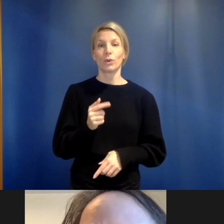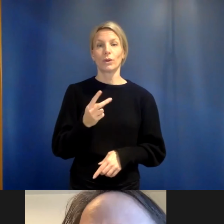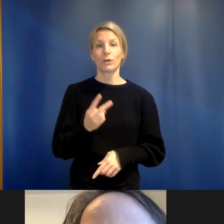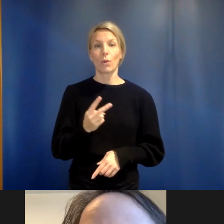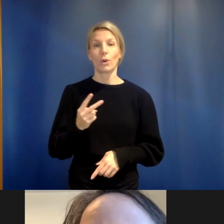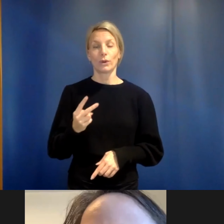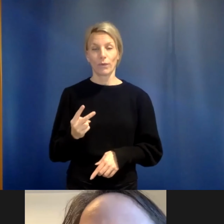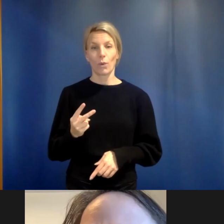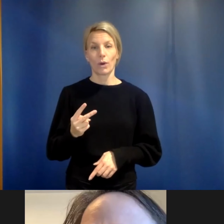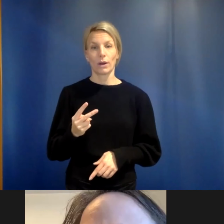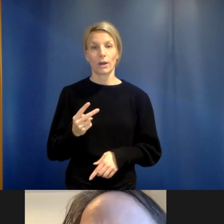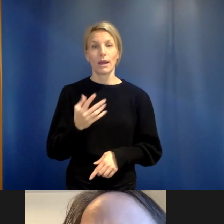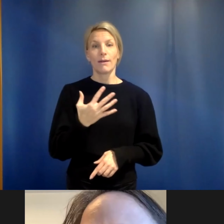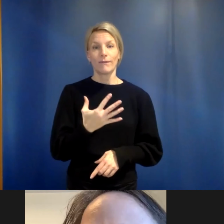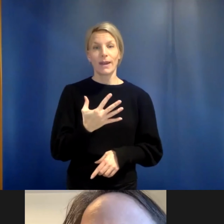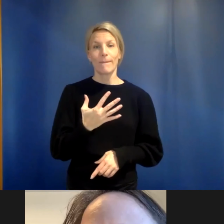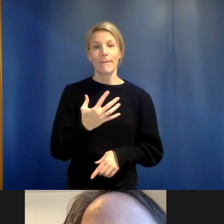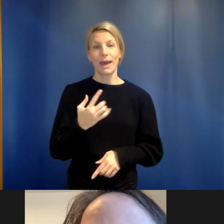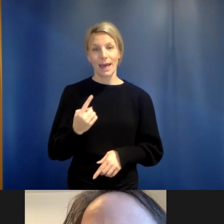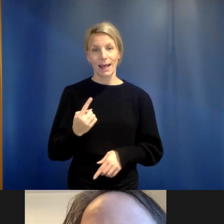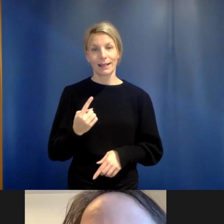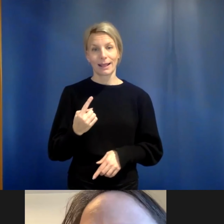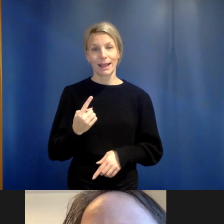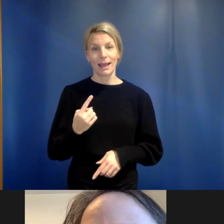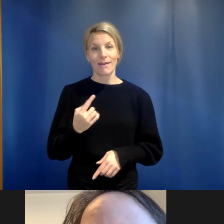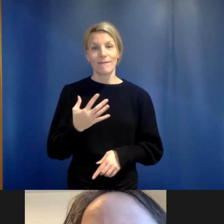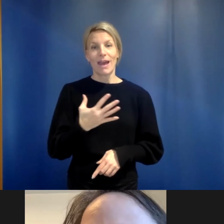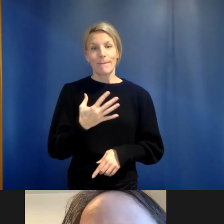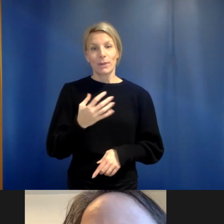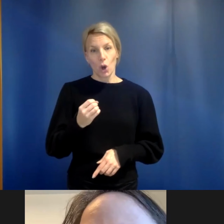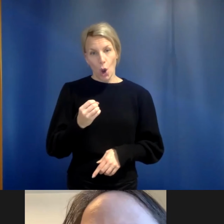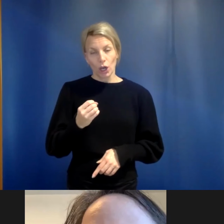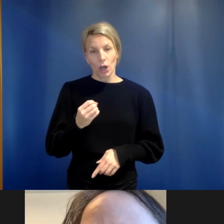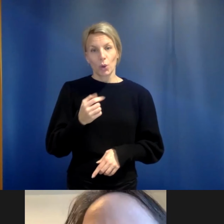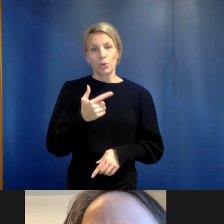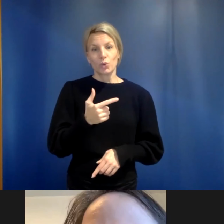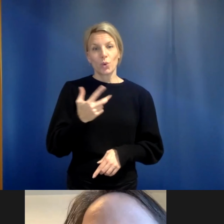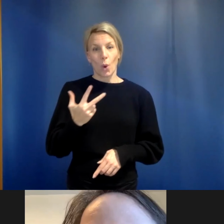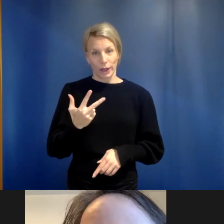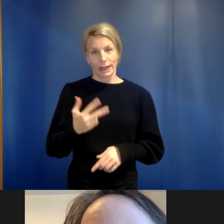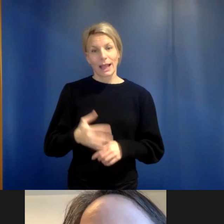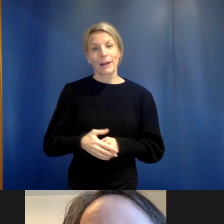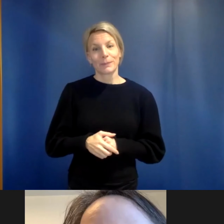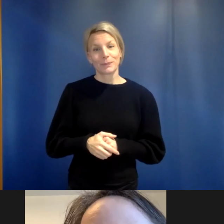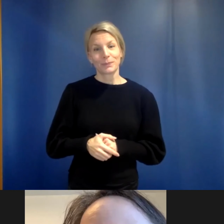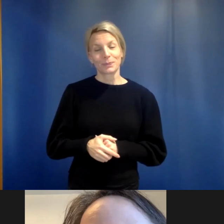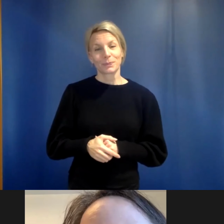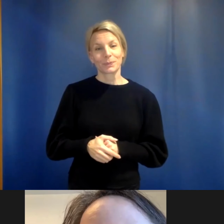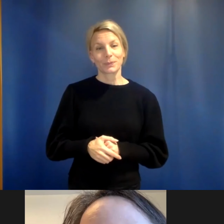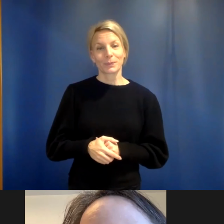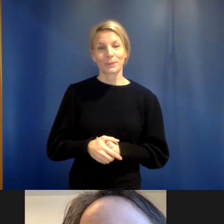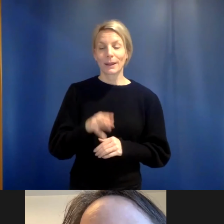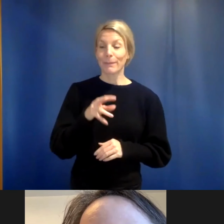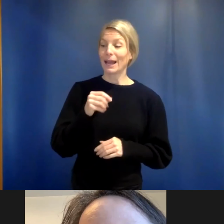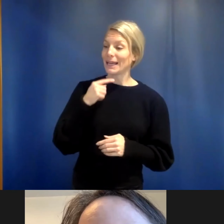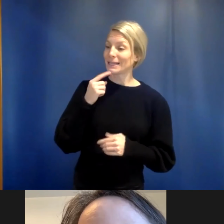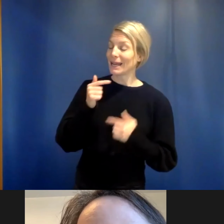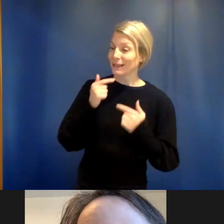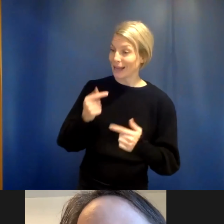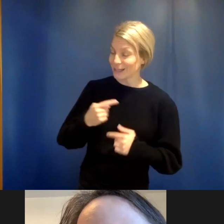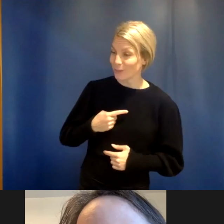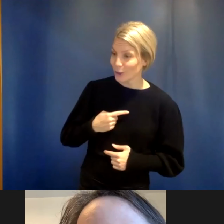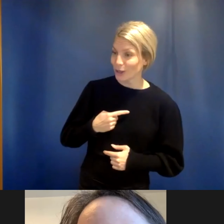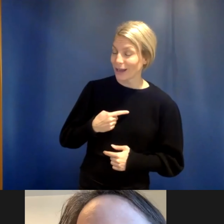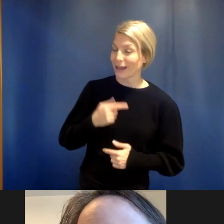-515078. Tack så mycket. Tack ska ni ha.